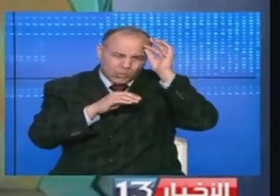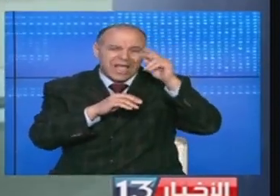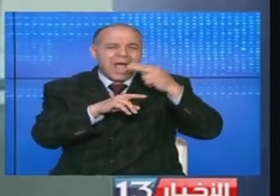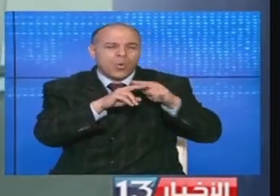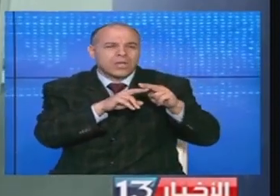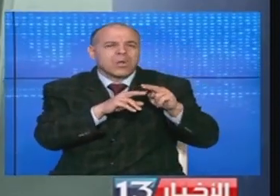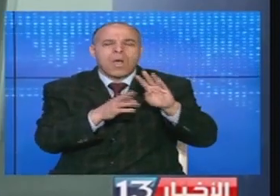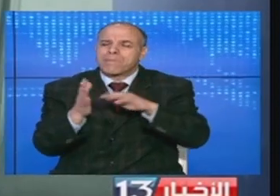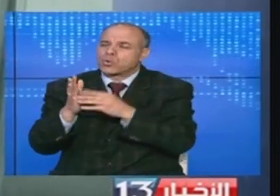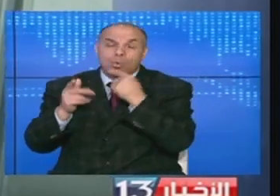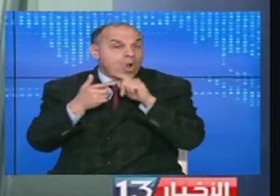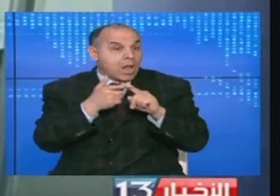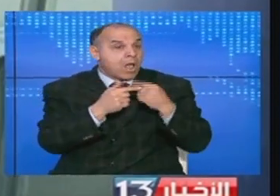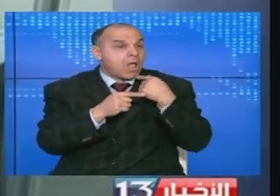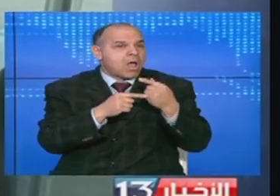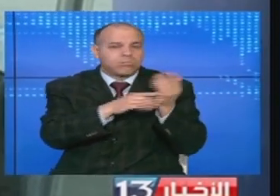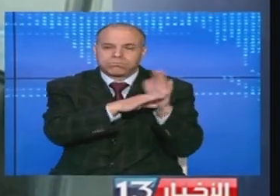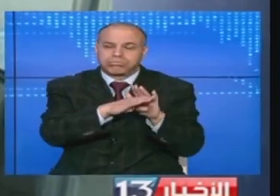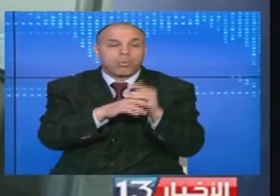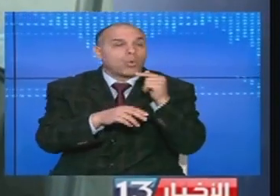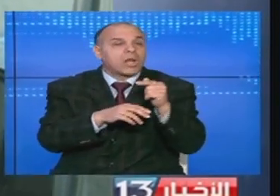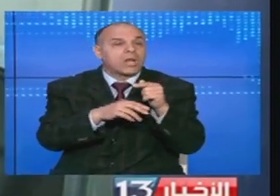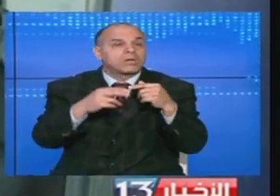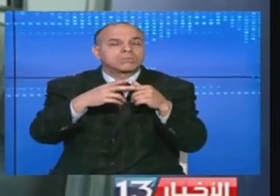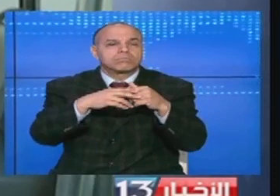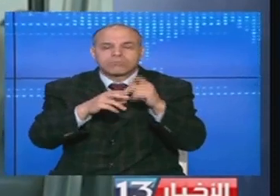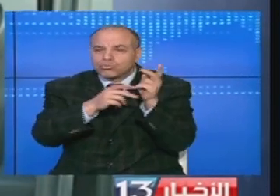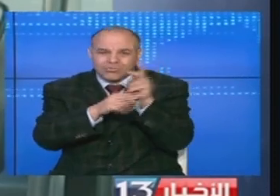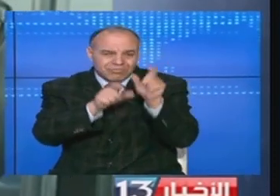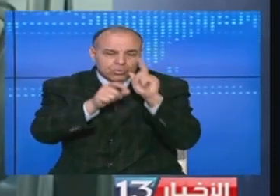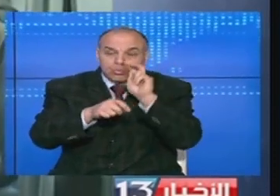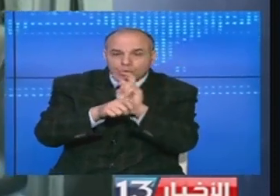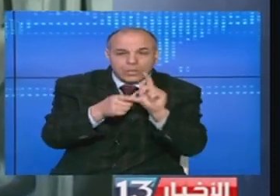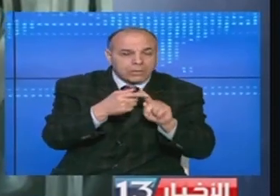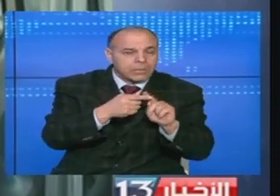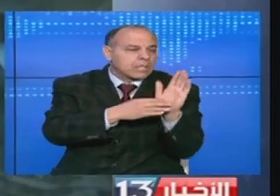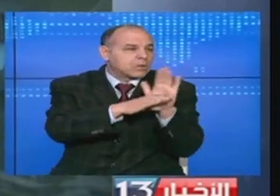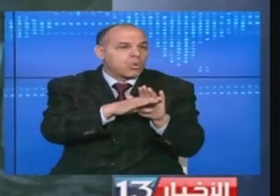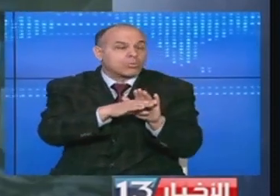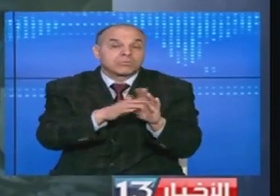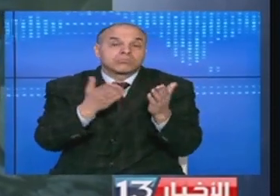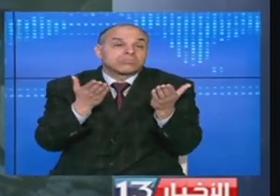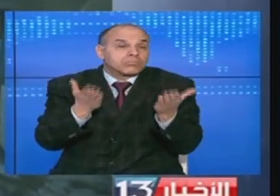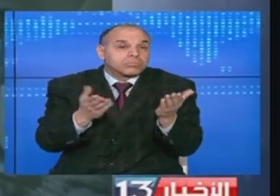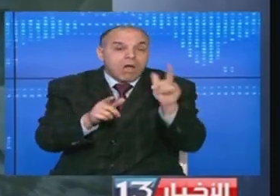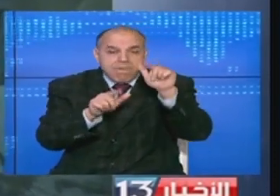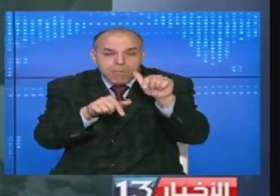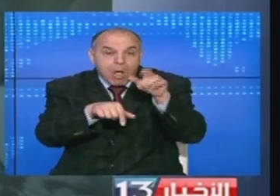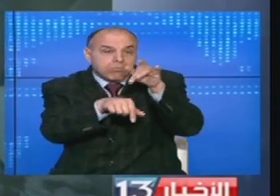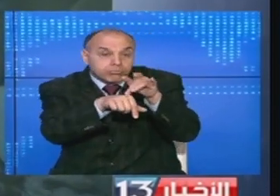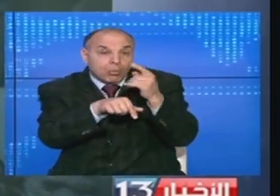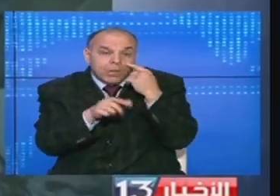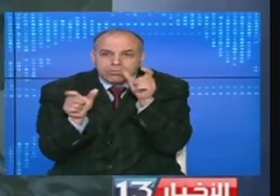وبرشلونه القيام بعمليات تقصي المسافرين تبقى من ال امكانيتي وجود